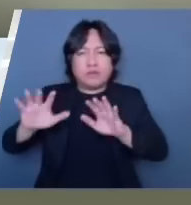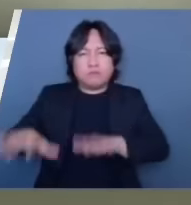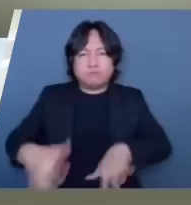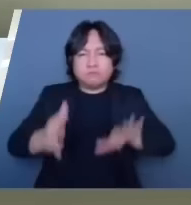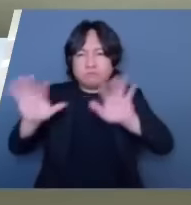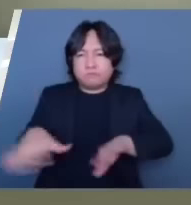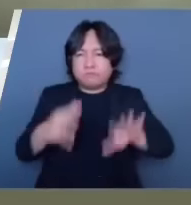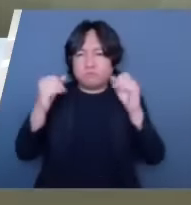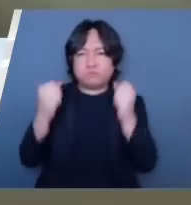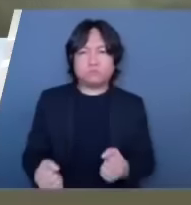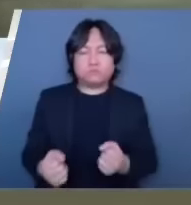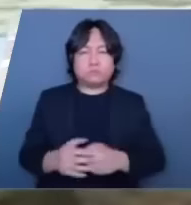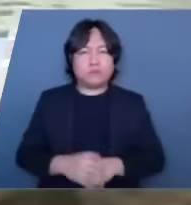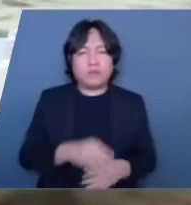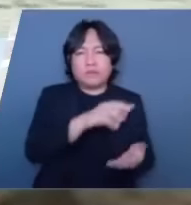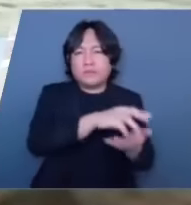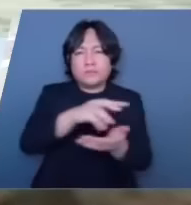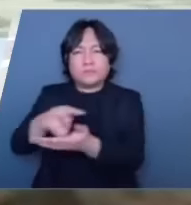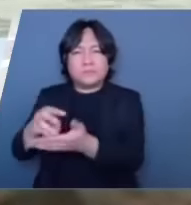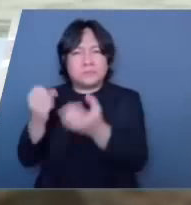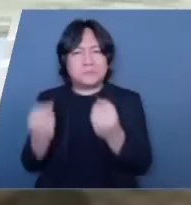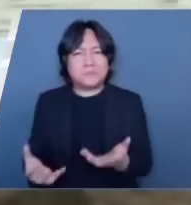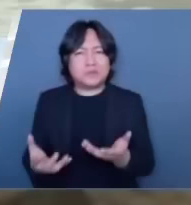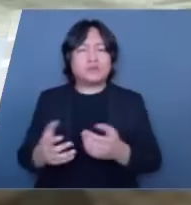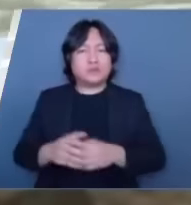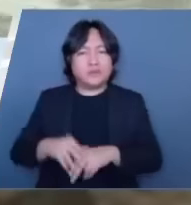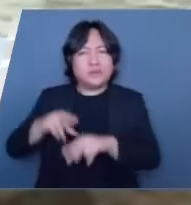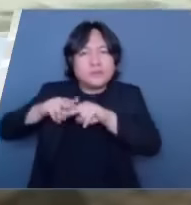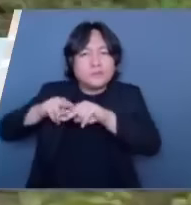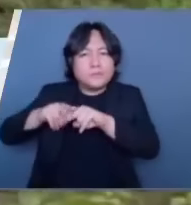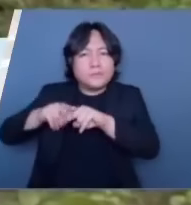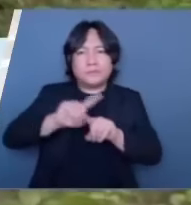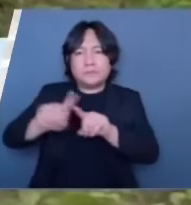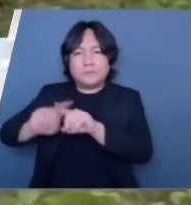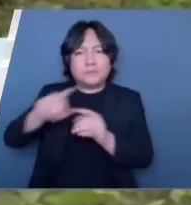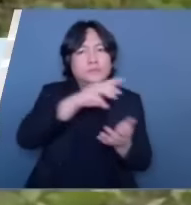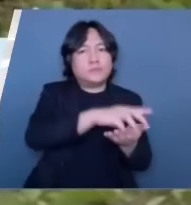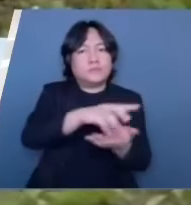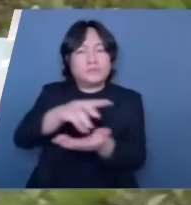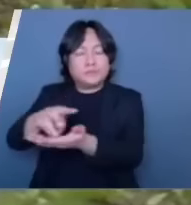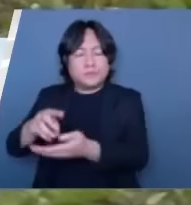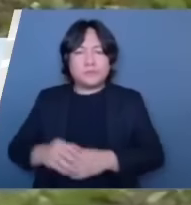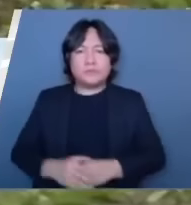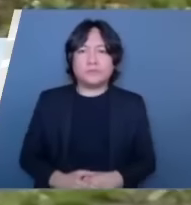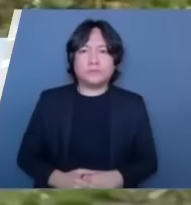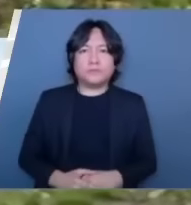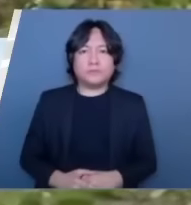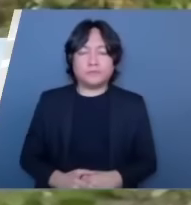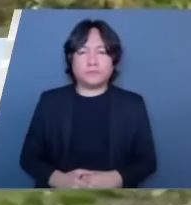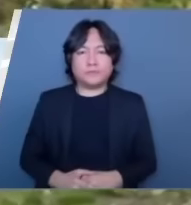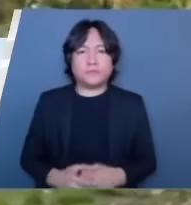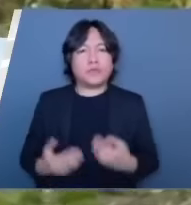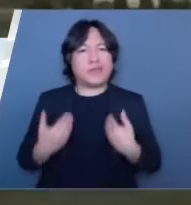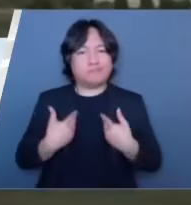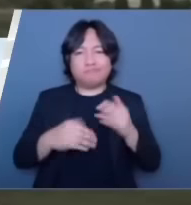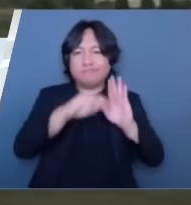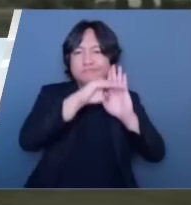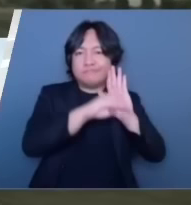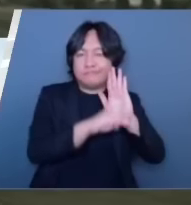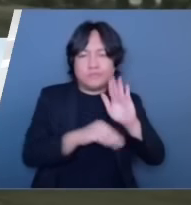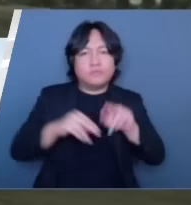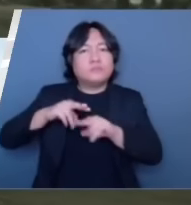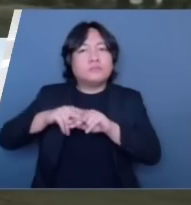Binmali, Bolinao, Burgos, Alamino City, Infanta, Labrador, Lingayen, San Fabian at Subal, Pangasinan. So ito po yung